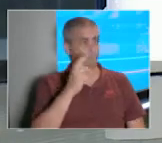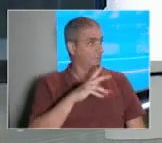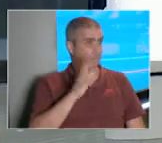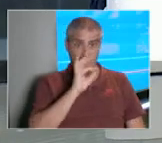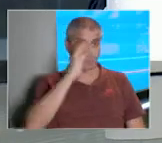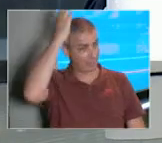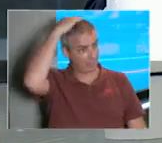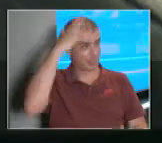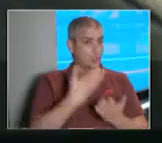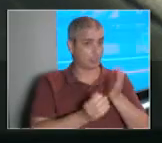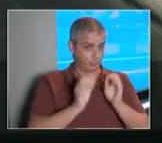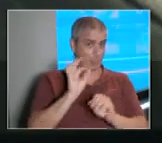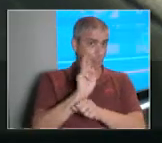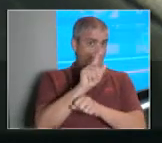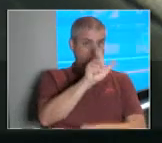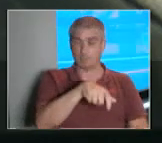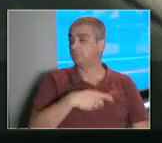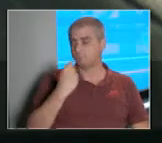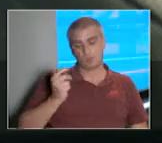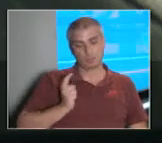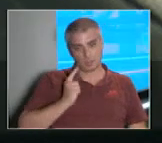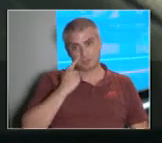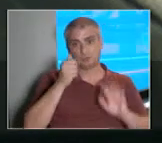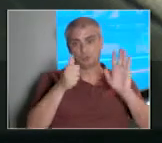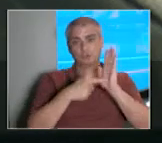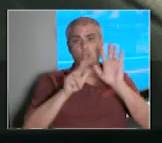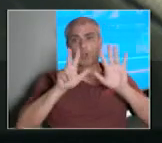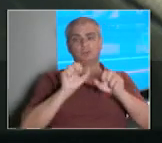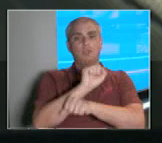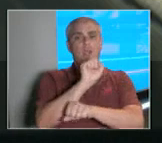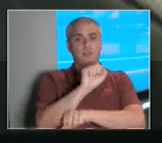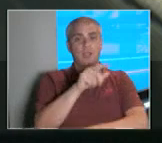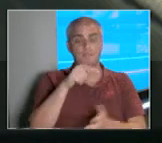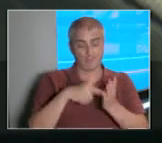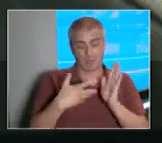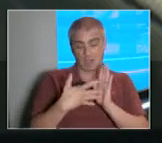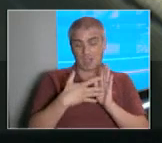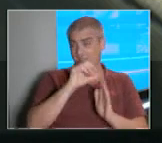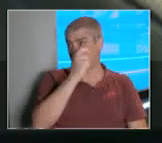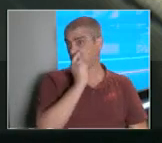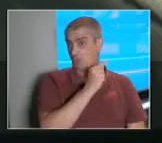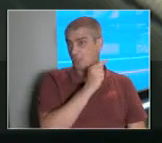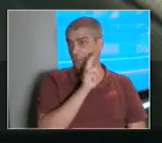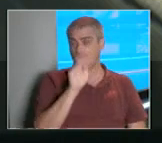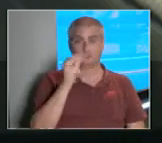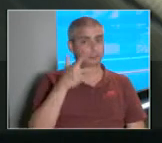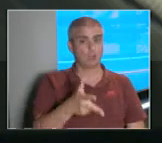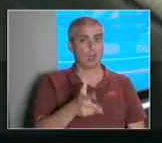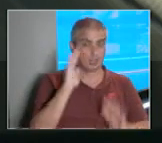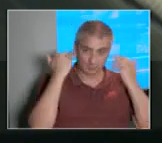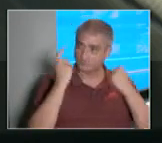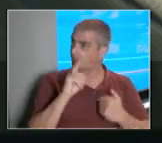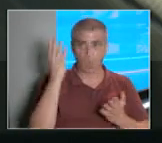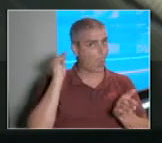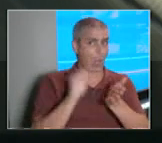מנקה אותו. בוא נמתין לתשובה של מנדלבליט בשישה באוגוסט לעתירה, כי בחקירה הראשונית, הנושא של הצוללות למצרים